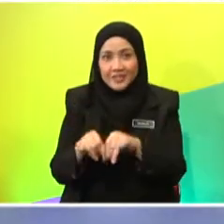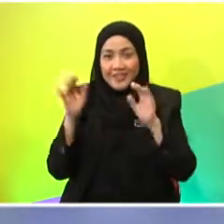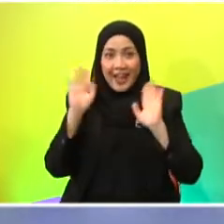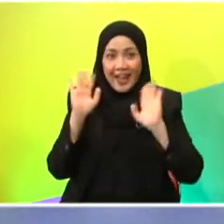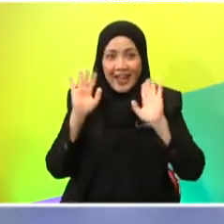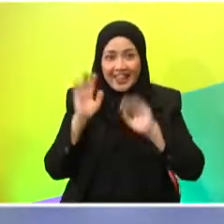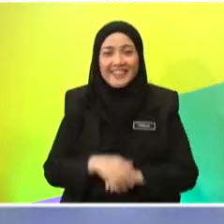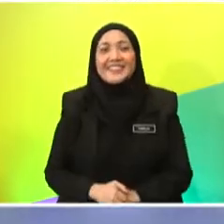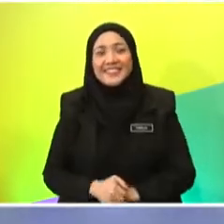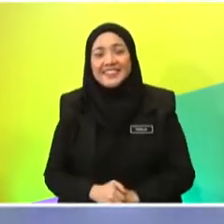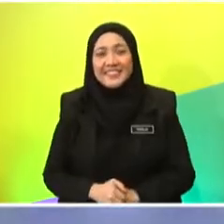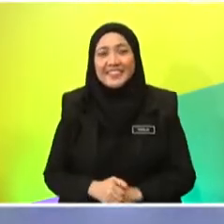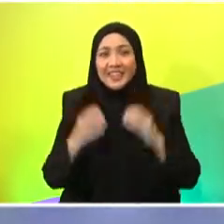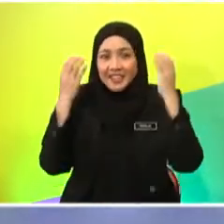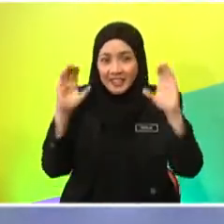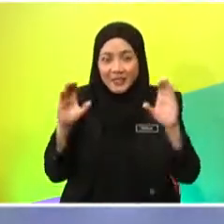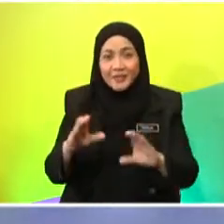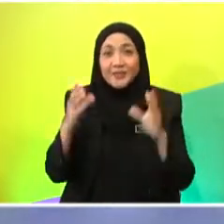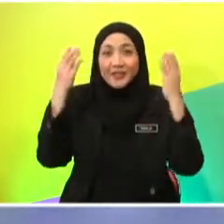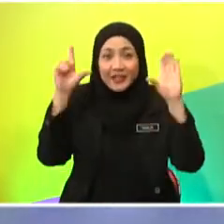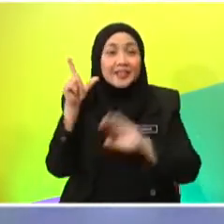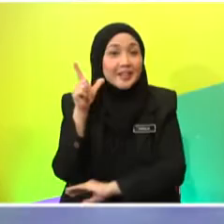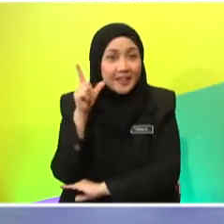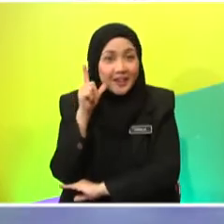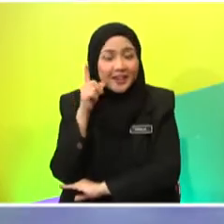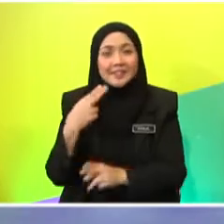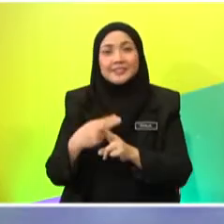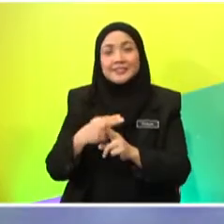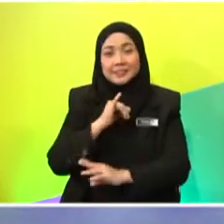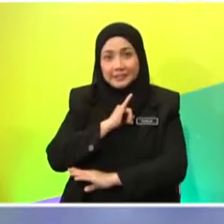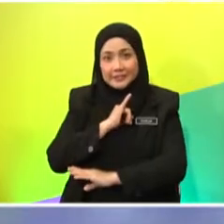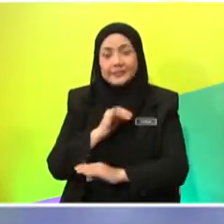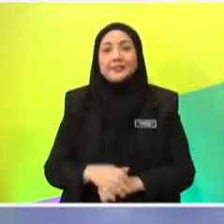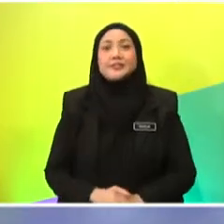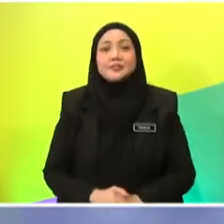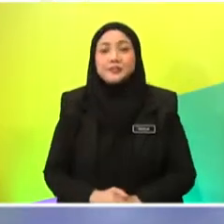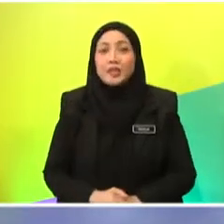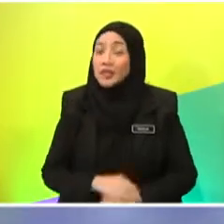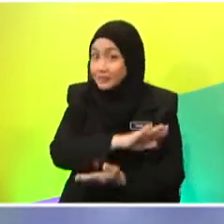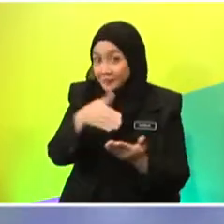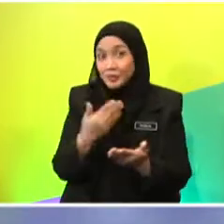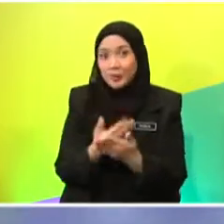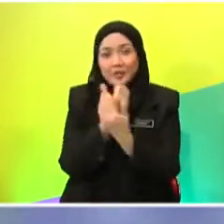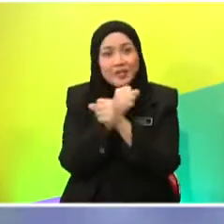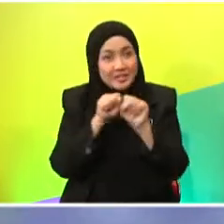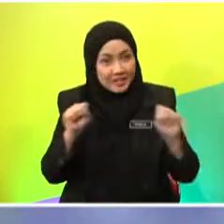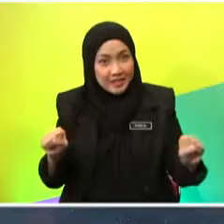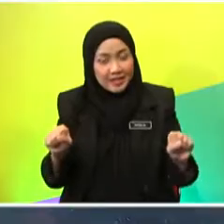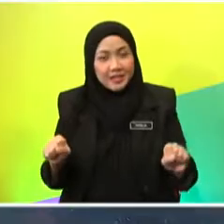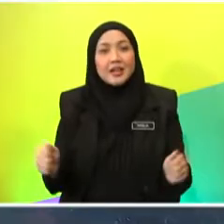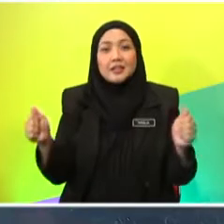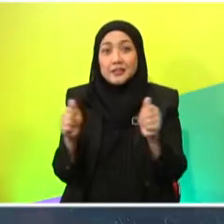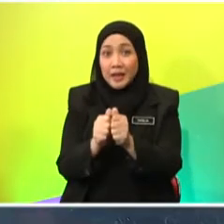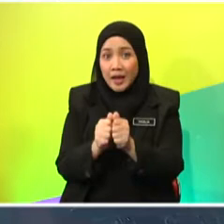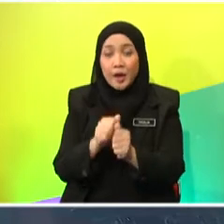cegur Oke baik dan mulai kita di rumah ada bersedia dah untuk kita bersama dengan buah-buah